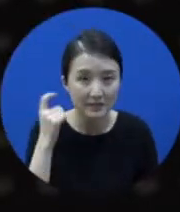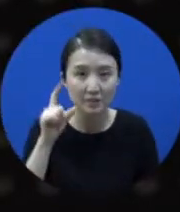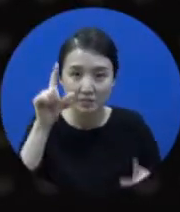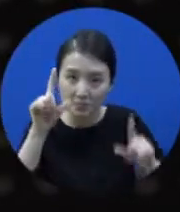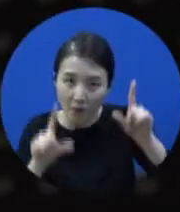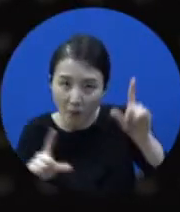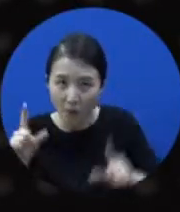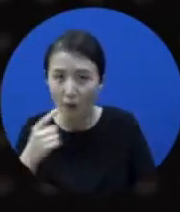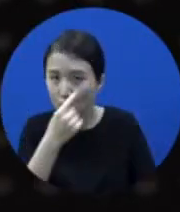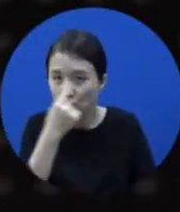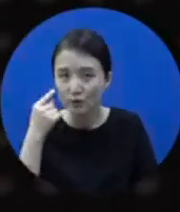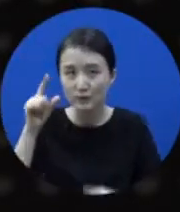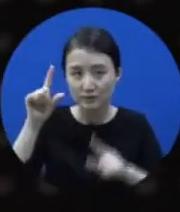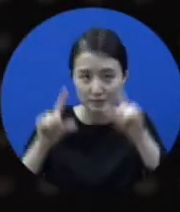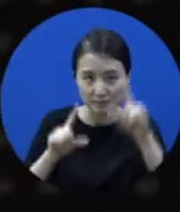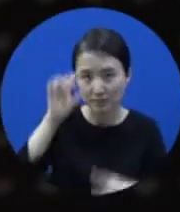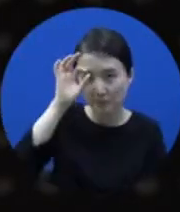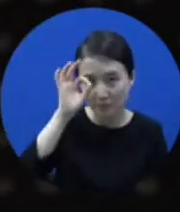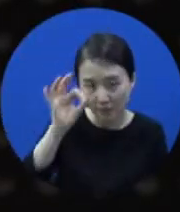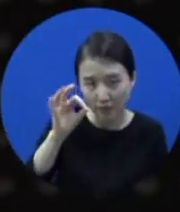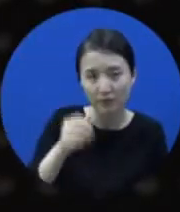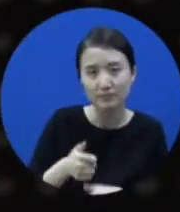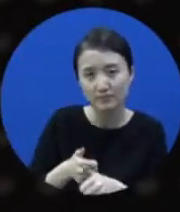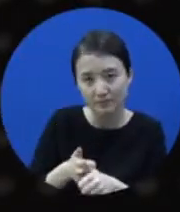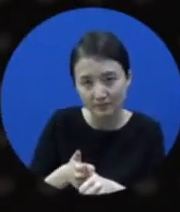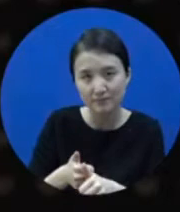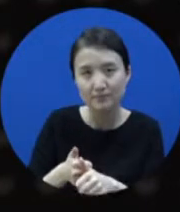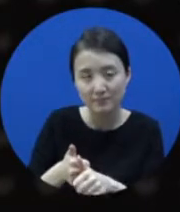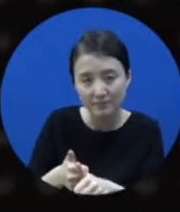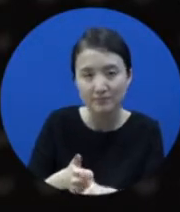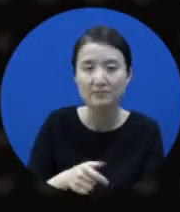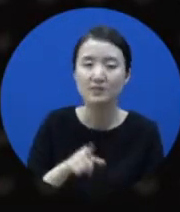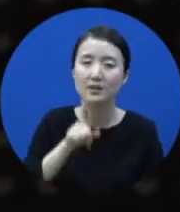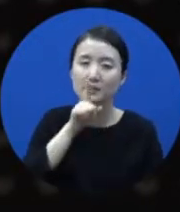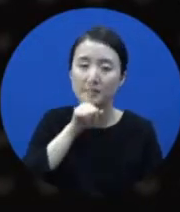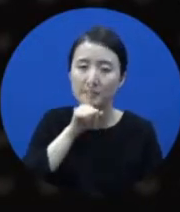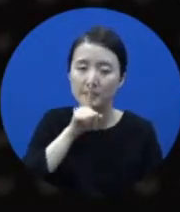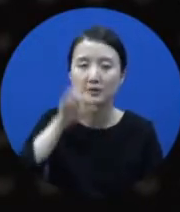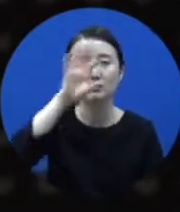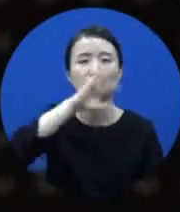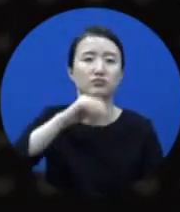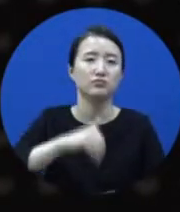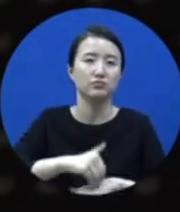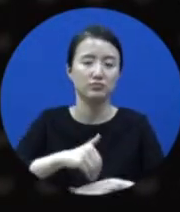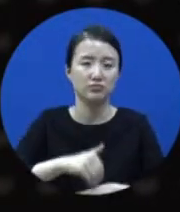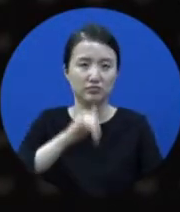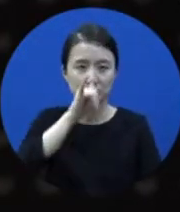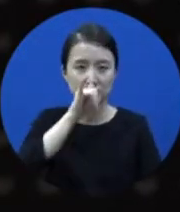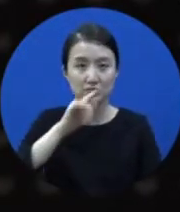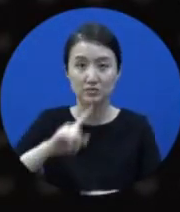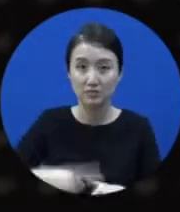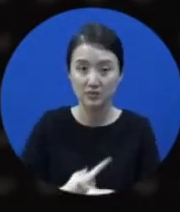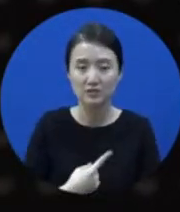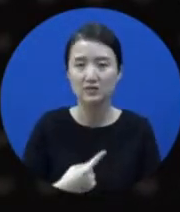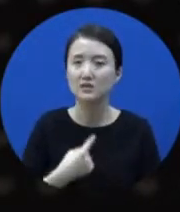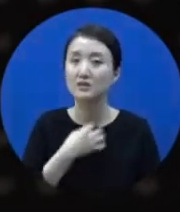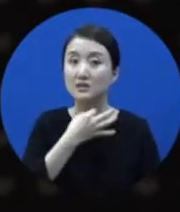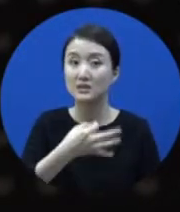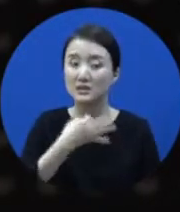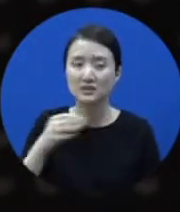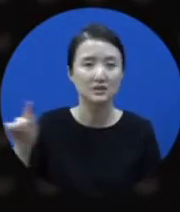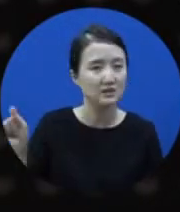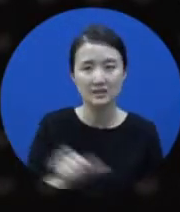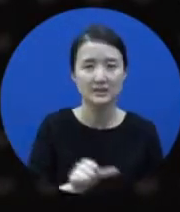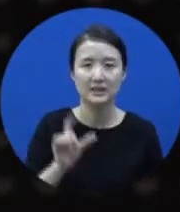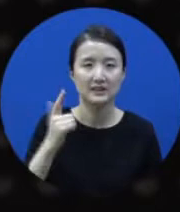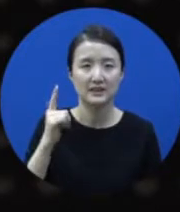시청자의 호흡에 맞춰서 이야기하는 훈련을 합니다. 그렇기 때문에 말이 빨라지지가 않아요. 여러분 내